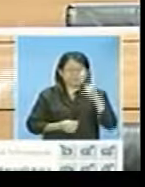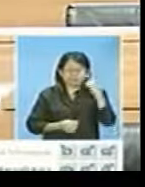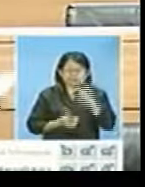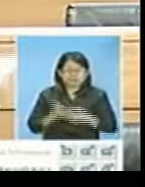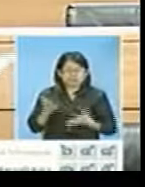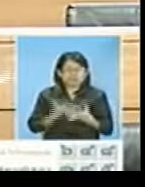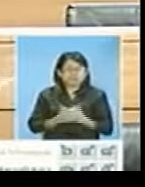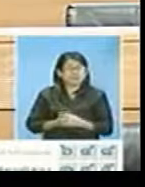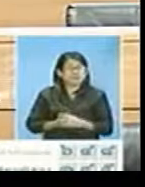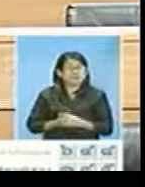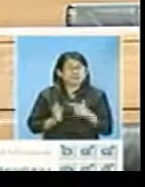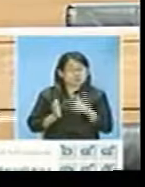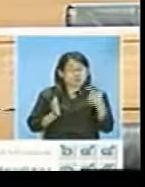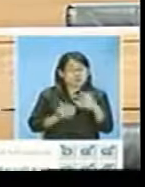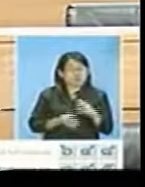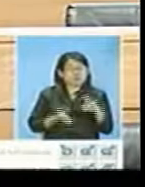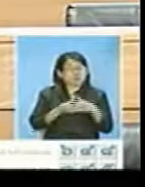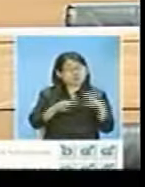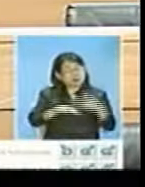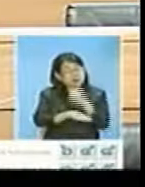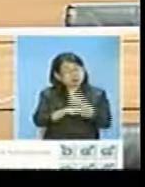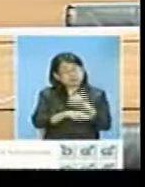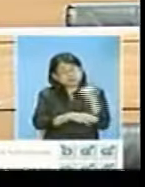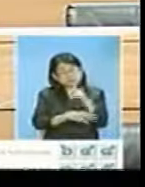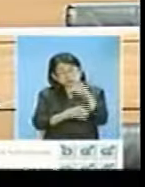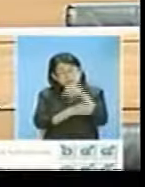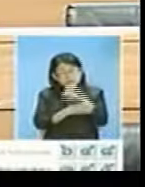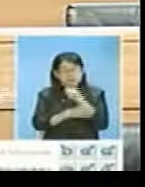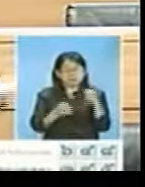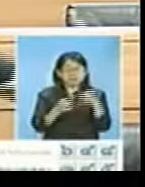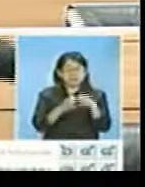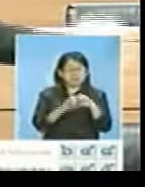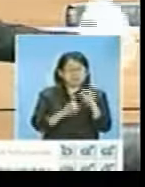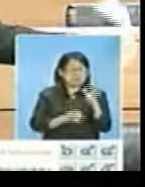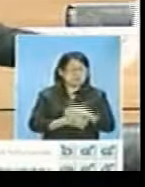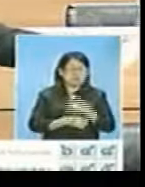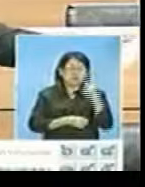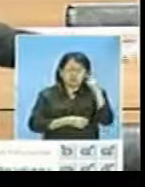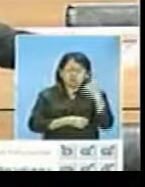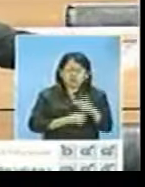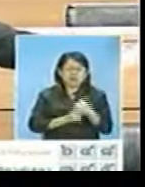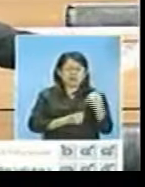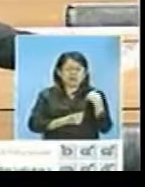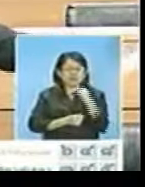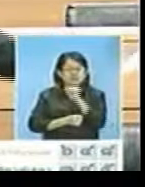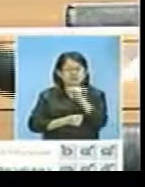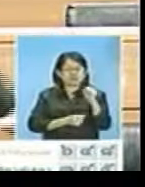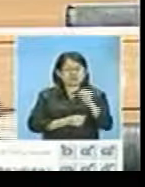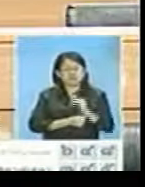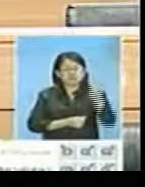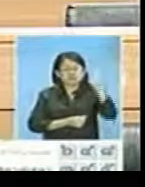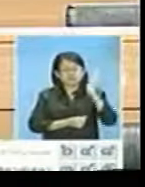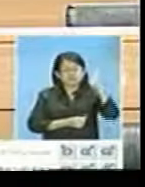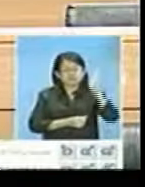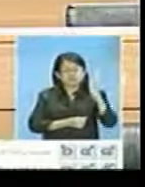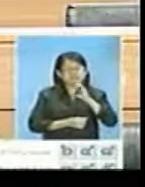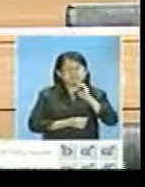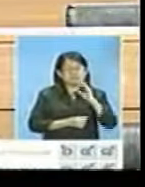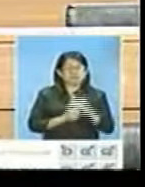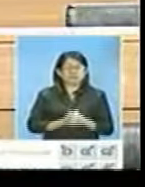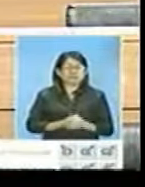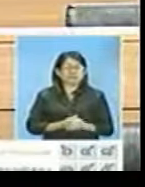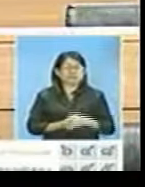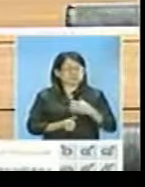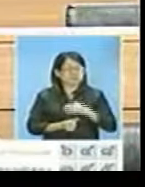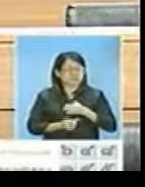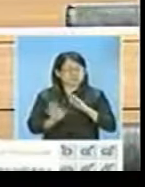ผมไม่ติดใจว่ามันจะทำให้พรรคการเมืองไปแทรกแซงเพราะที่เรามองเห็นอยู่นี้เนี่ยหลายคนที่ลุกขึ้นมาพูดในสภานี้ก็บอกว่าการส